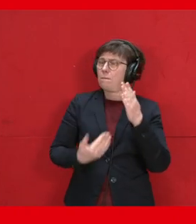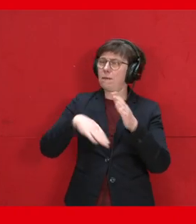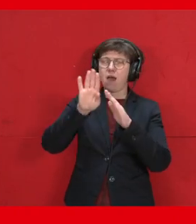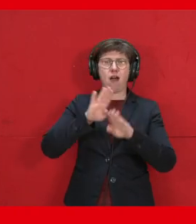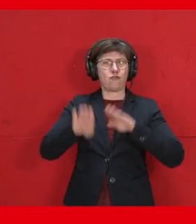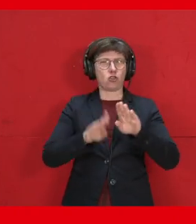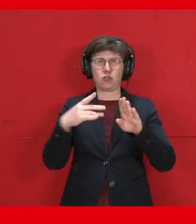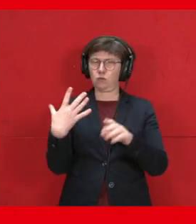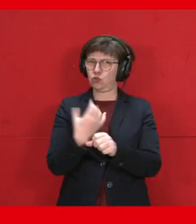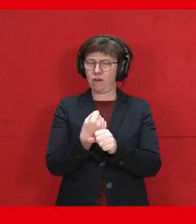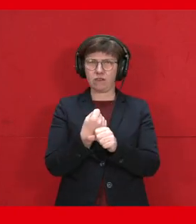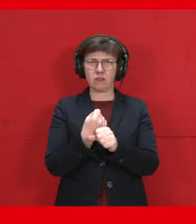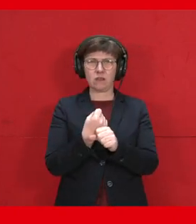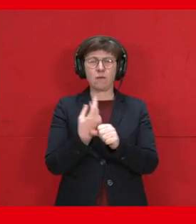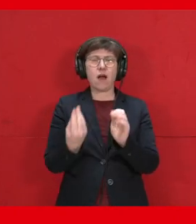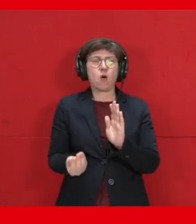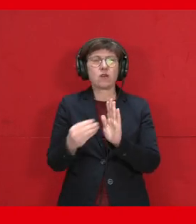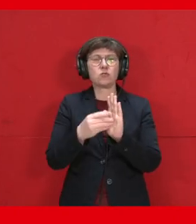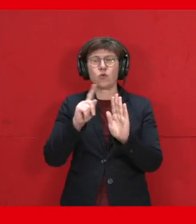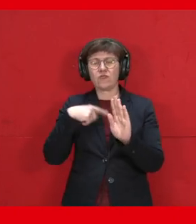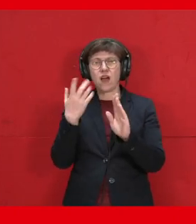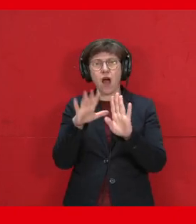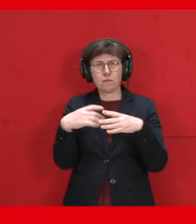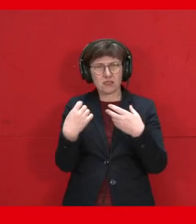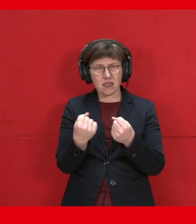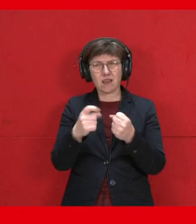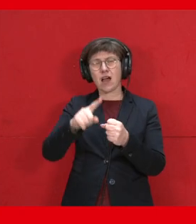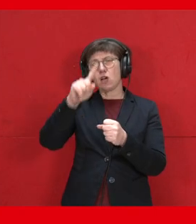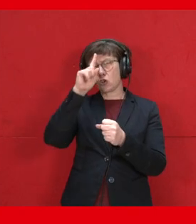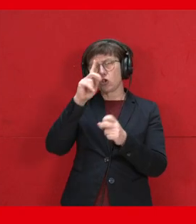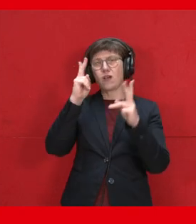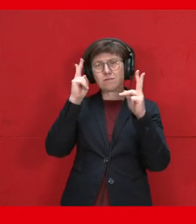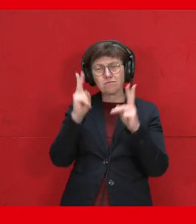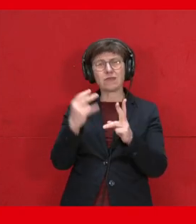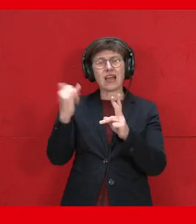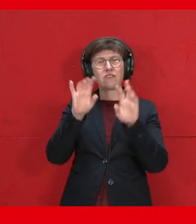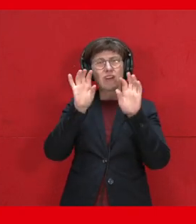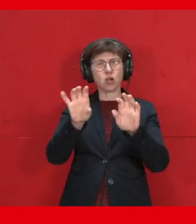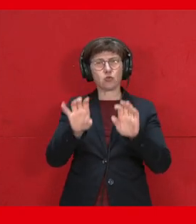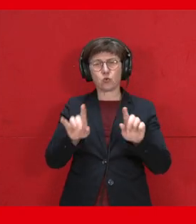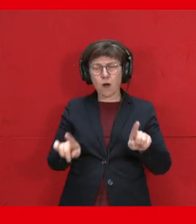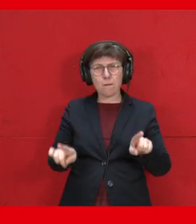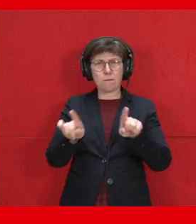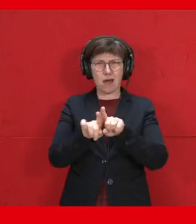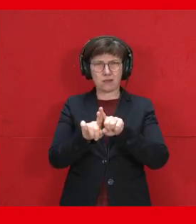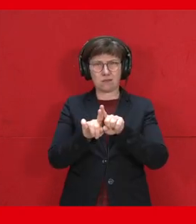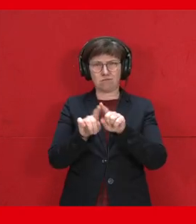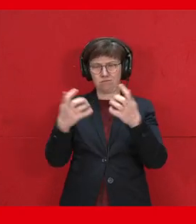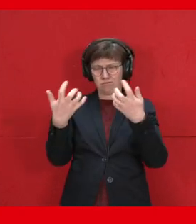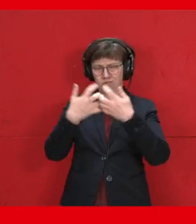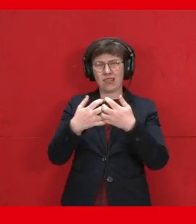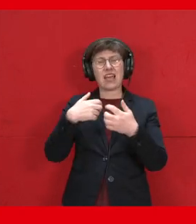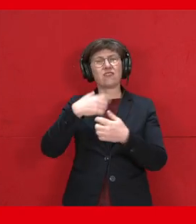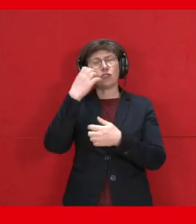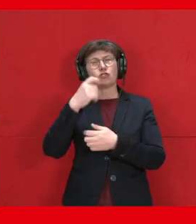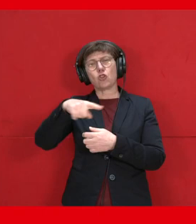gelingen. Aber es gehört auch dazu, dass wir sicherstellen, dass Deutschland eine Infrastruktur hat, die dazu passt. Ich will, dass Deutschland